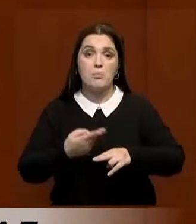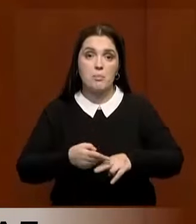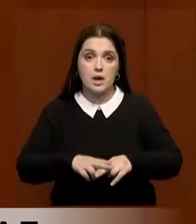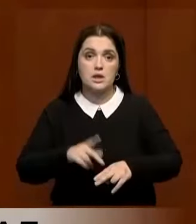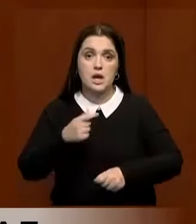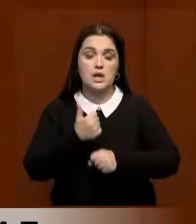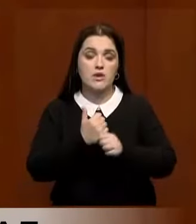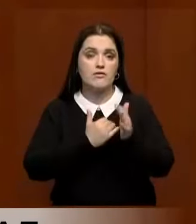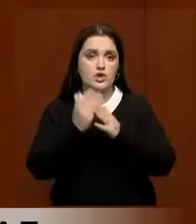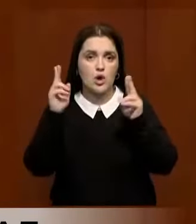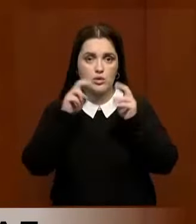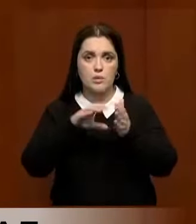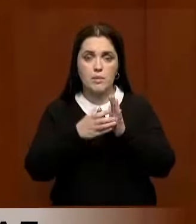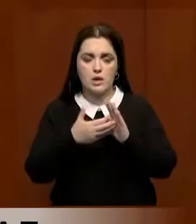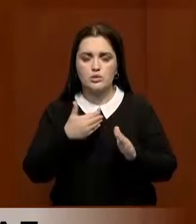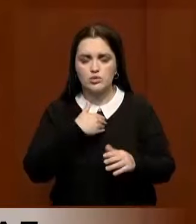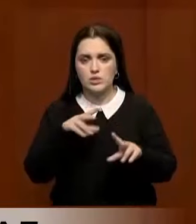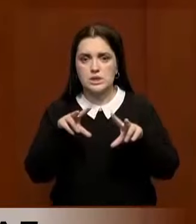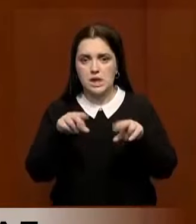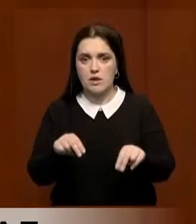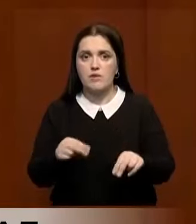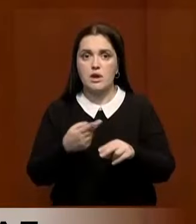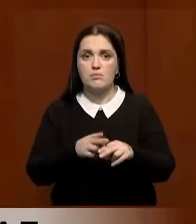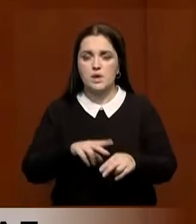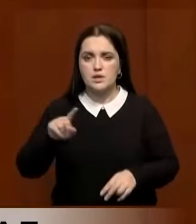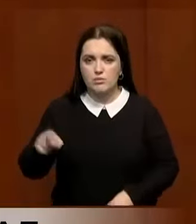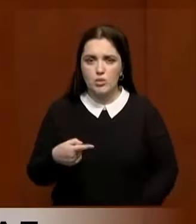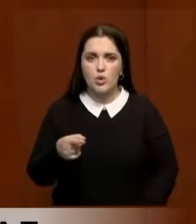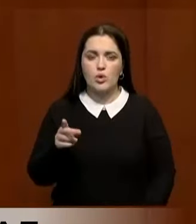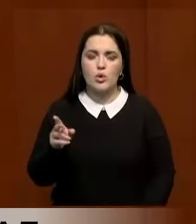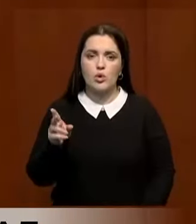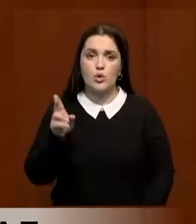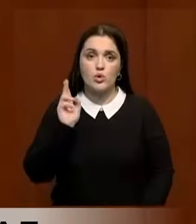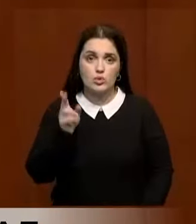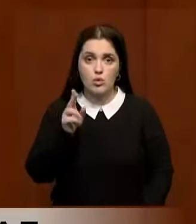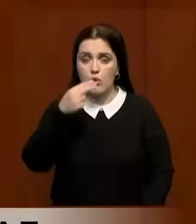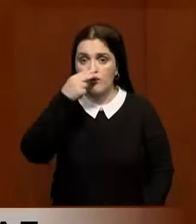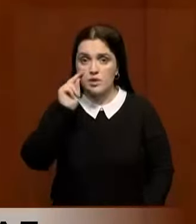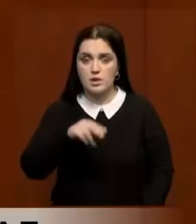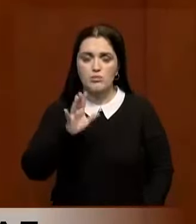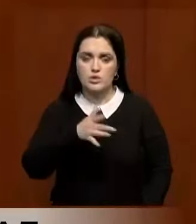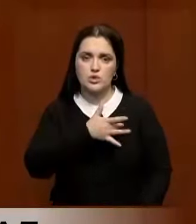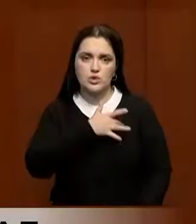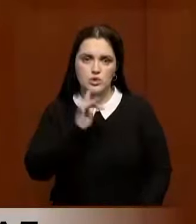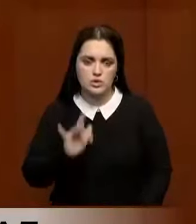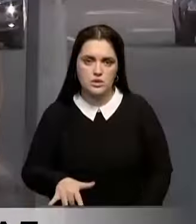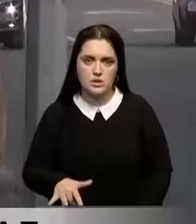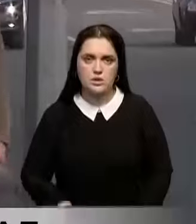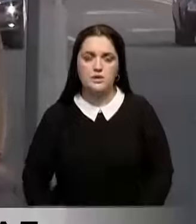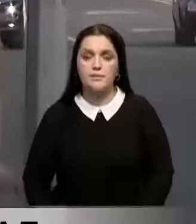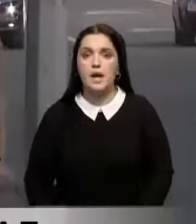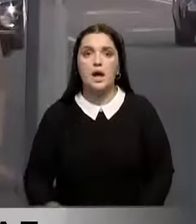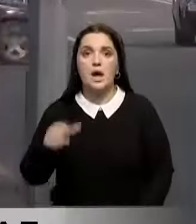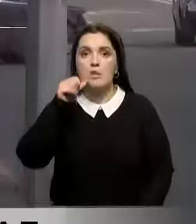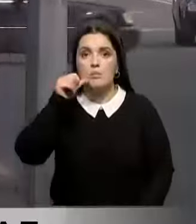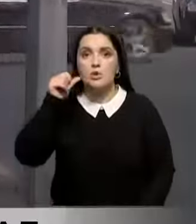главы Высшей аудиторской палаты хочу заверить, спрос с нерадивых администраторов бюджетных программ будет жесткий и беспристрастный. В прошлом году